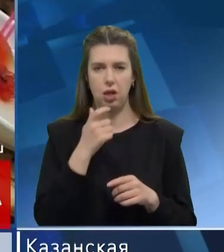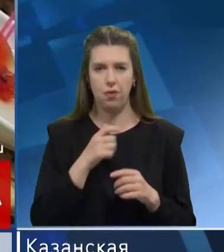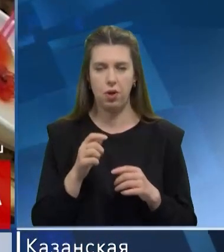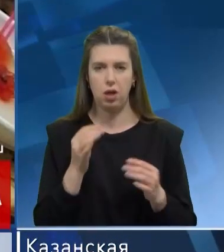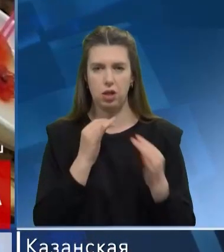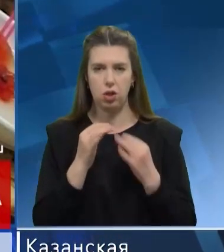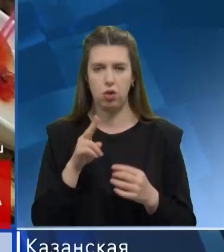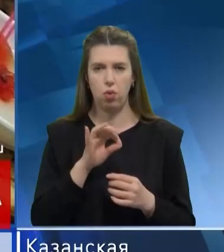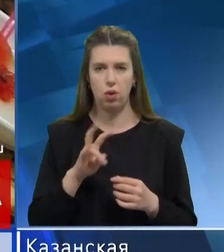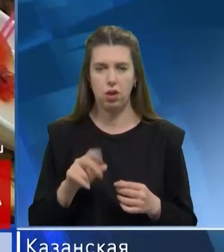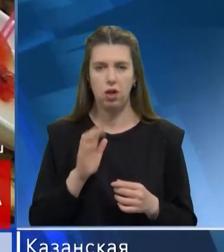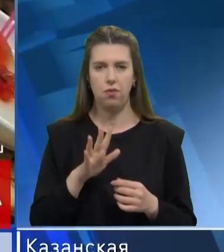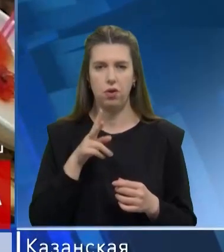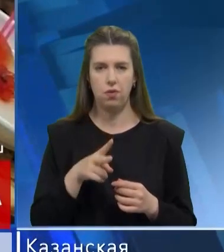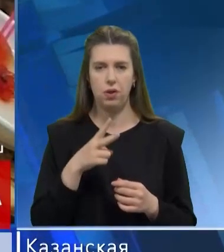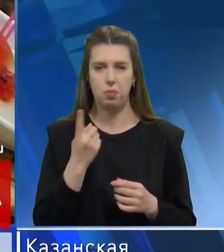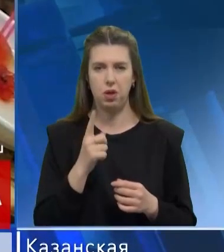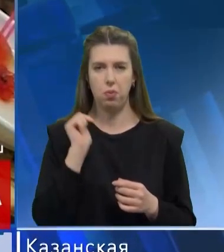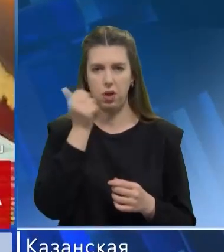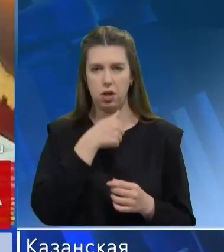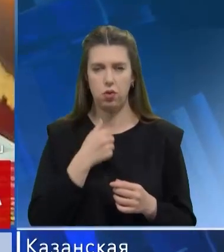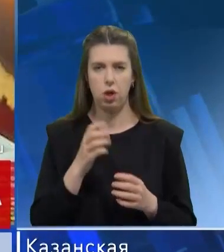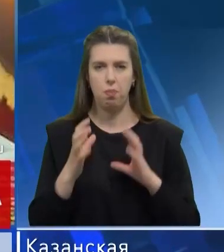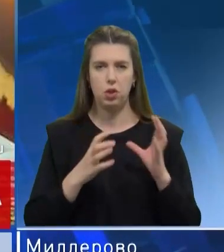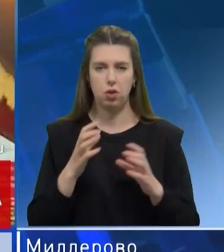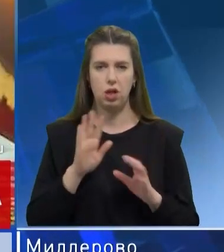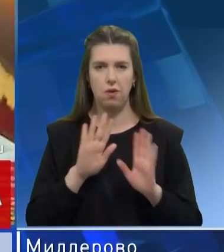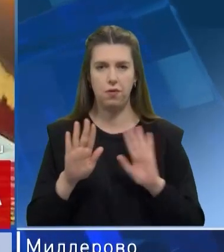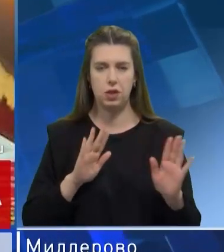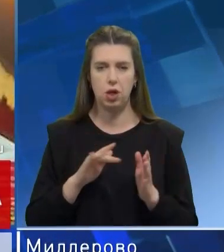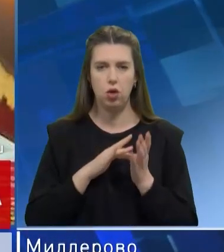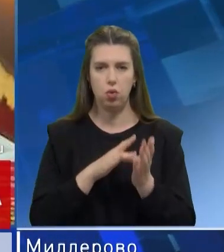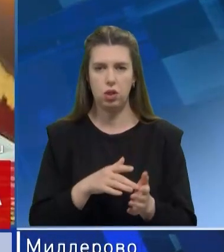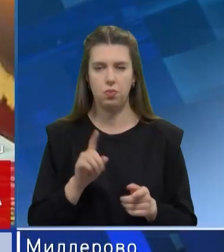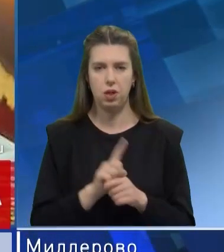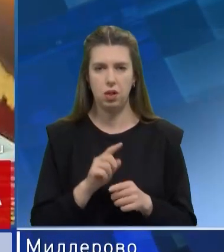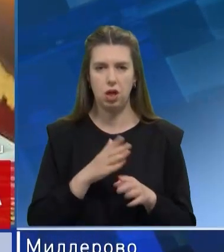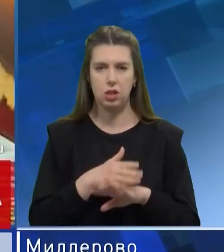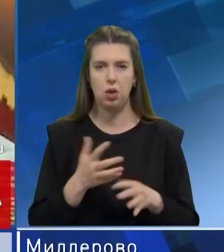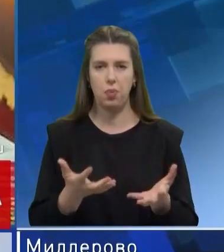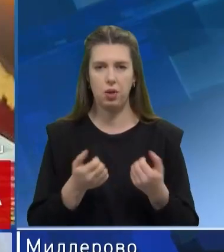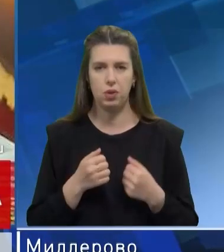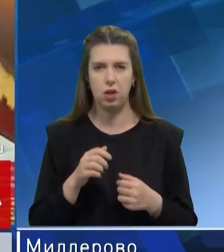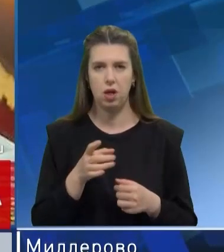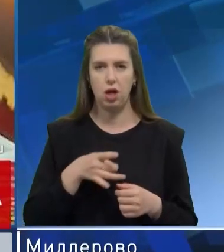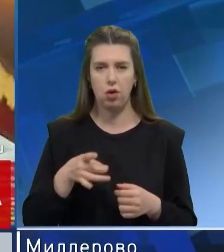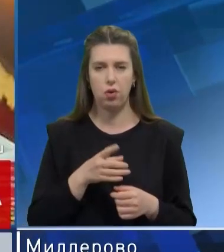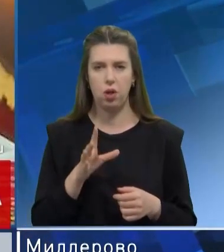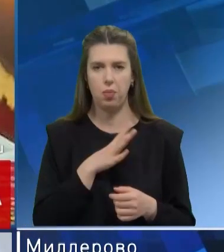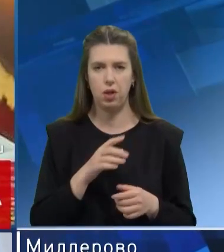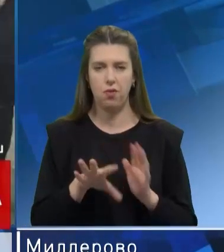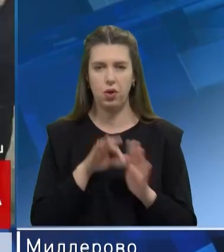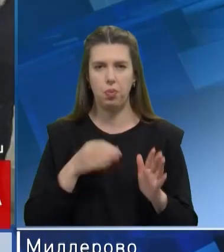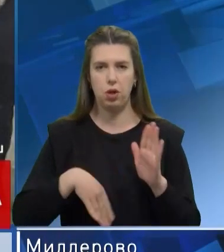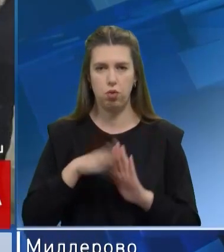коммуникациям Дона. Напомню, в 2021 году на международной выставке туризма, индустрии и гостеприимства донской павильон был